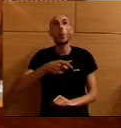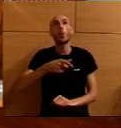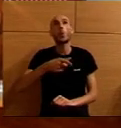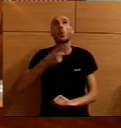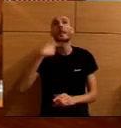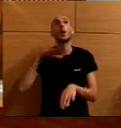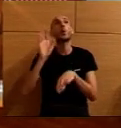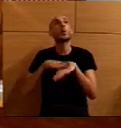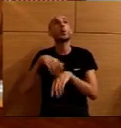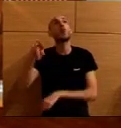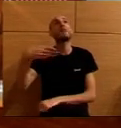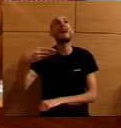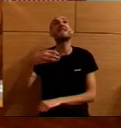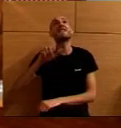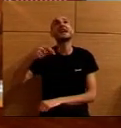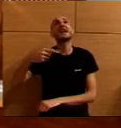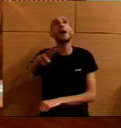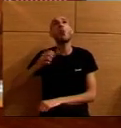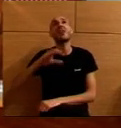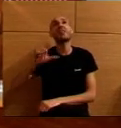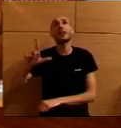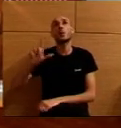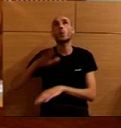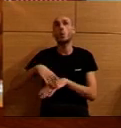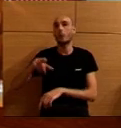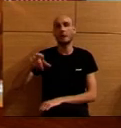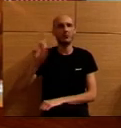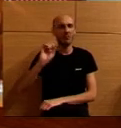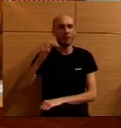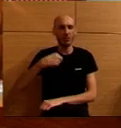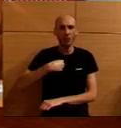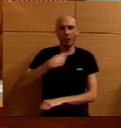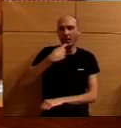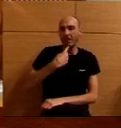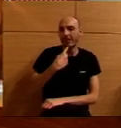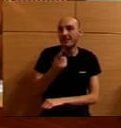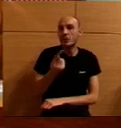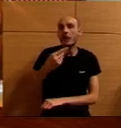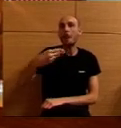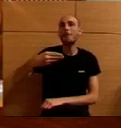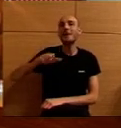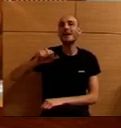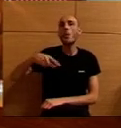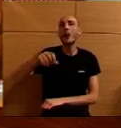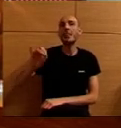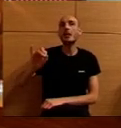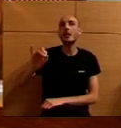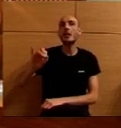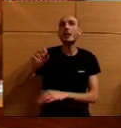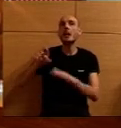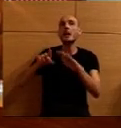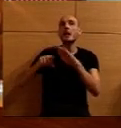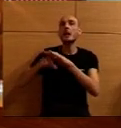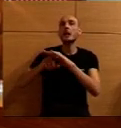Benaguasil té la culpa de tot. No, així hem dit que Benaguasil té un gestor que tira encara la Diputació, que